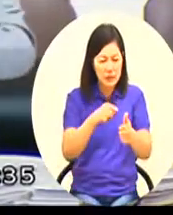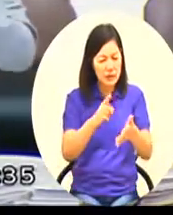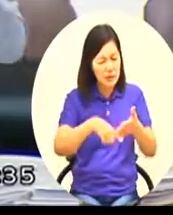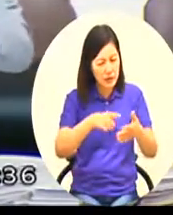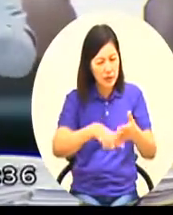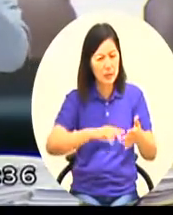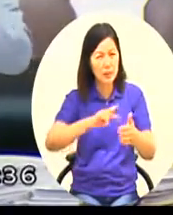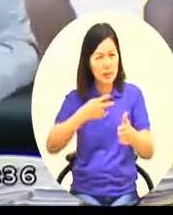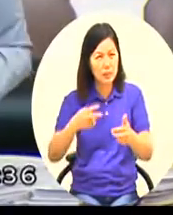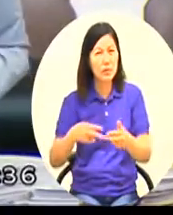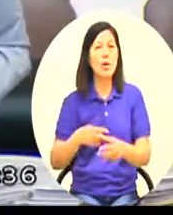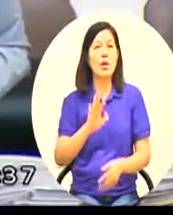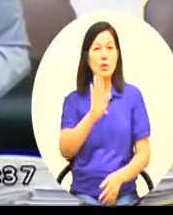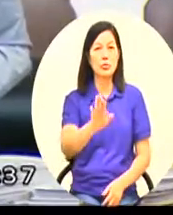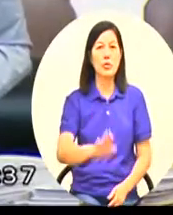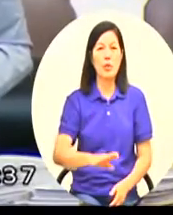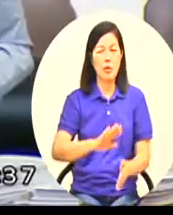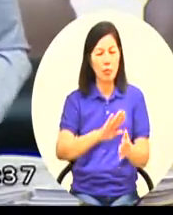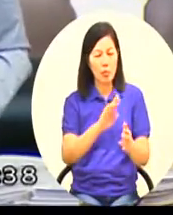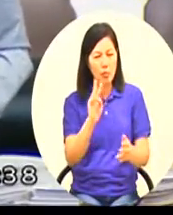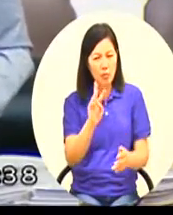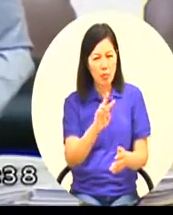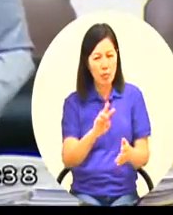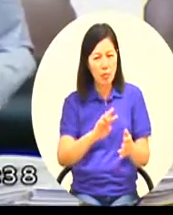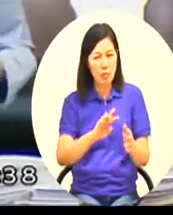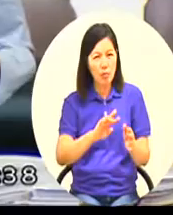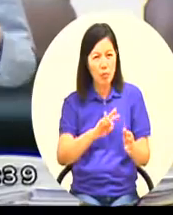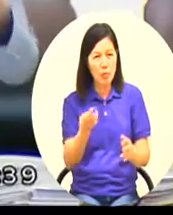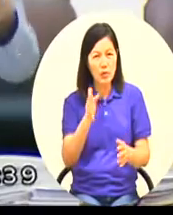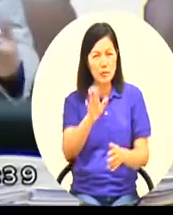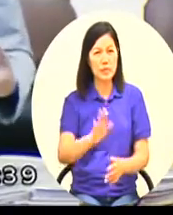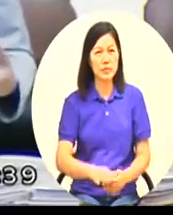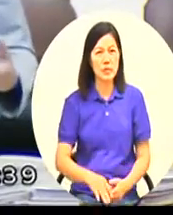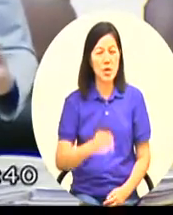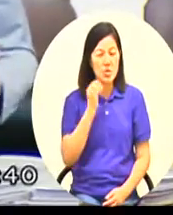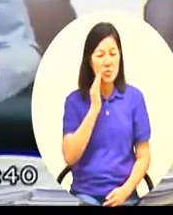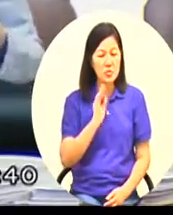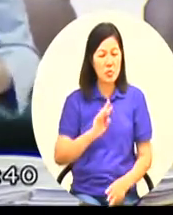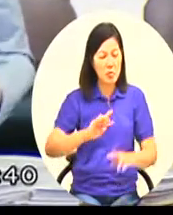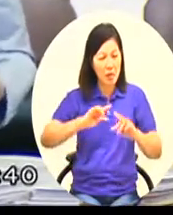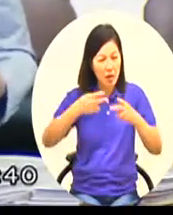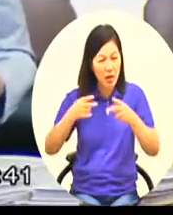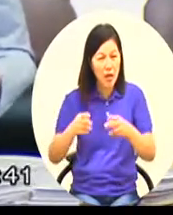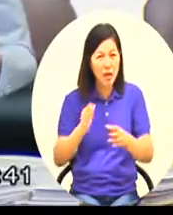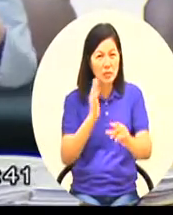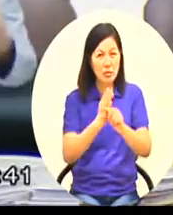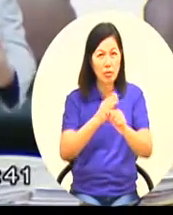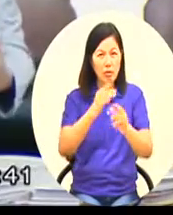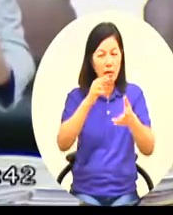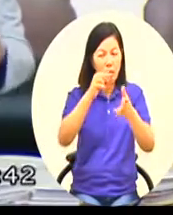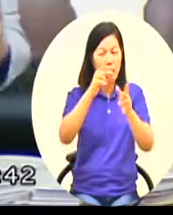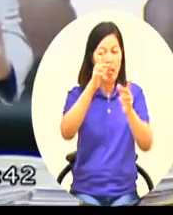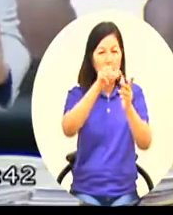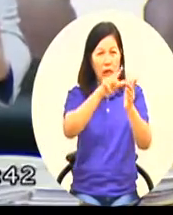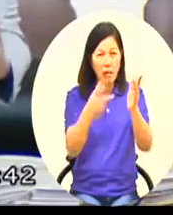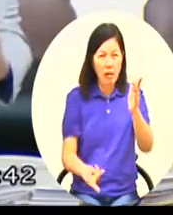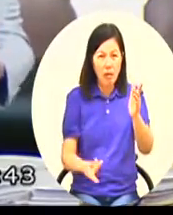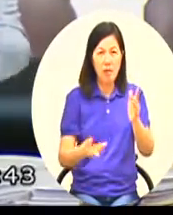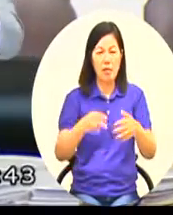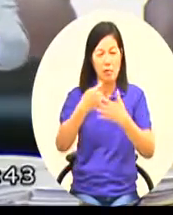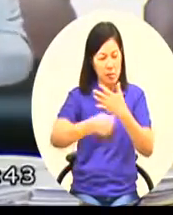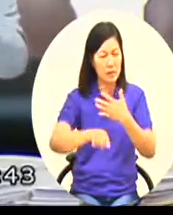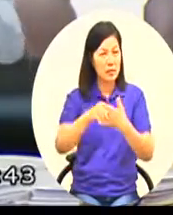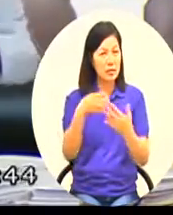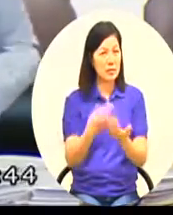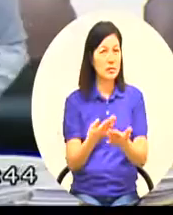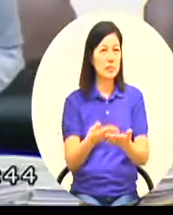维修，基本的教他们怎么去换，可是他叔公迎来的维修的过程中挂了来还是受伤，那